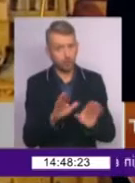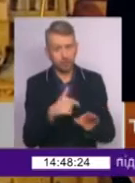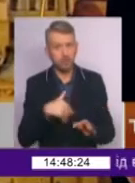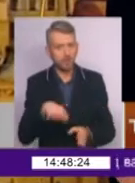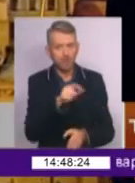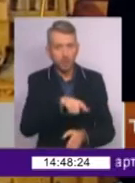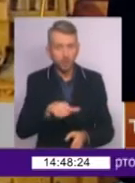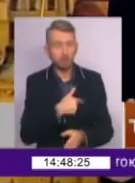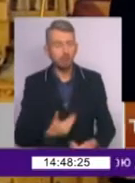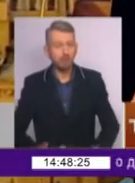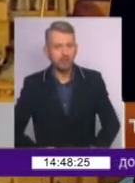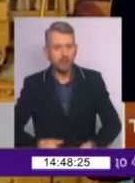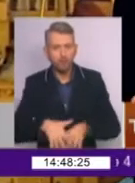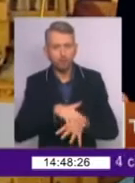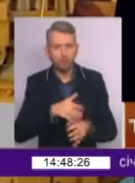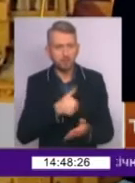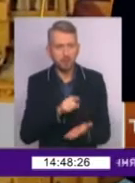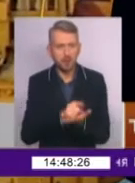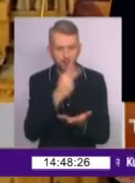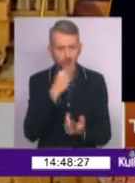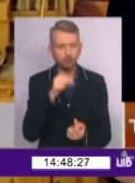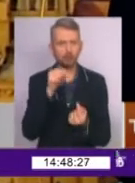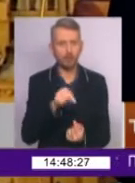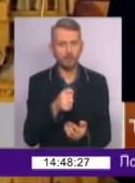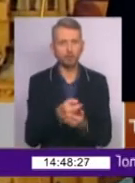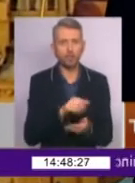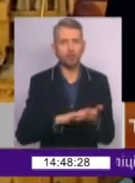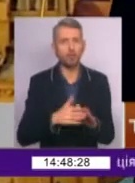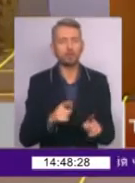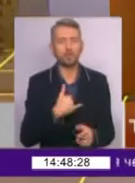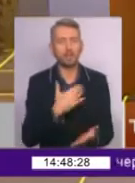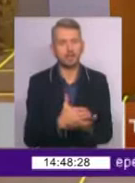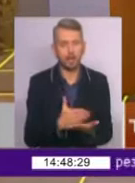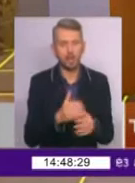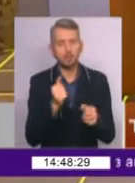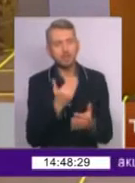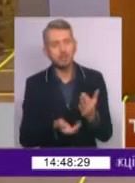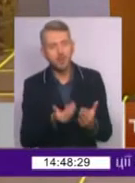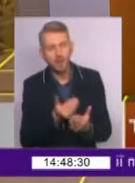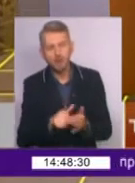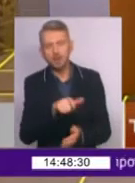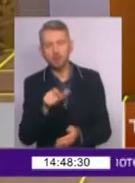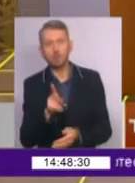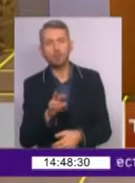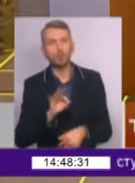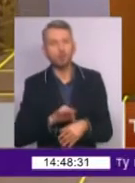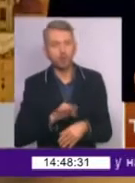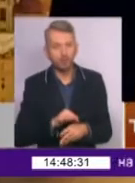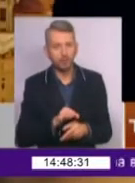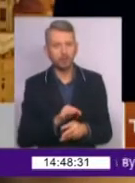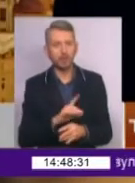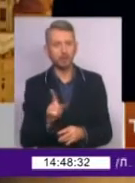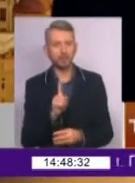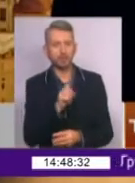в соціумі і ми маємо пристосовуватися до тих умов, які маємо. Можна порадити людям, які хворіють, щоб